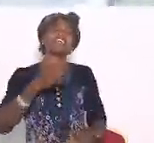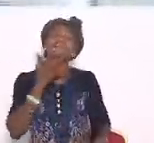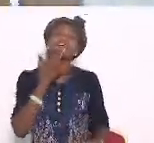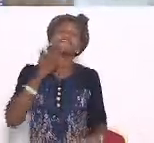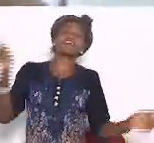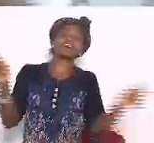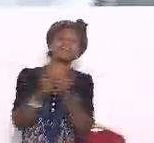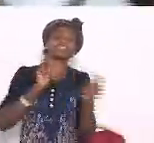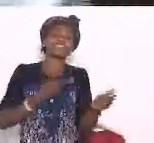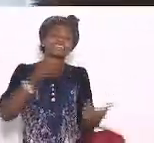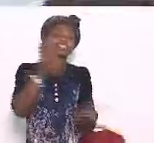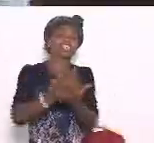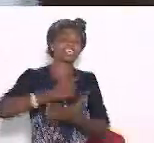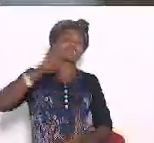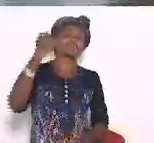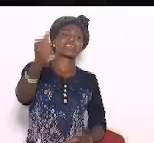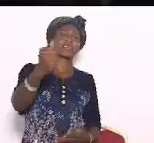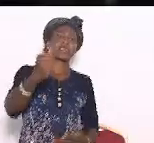am